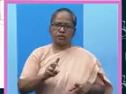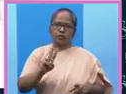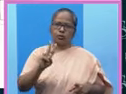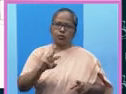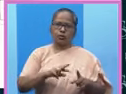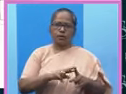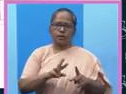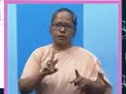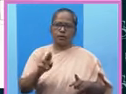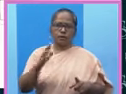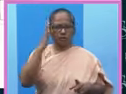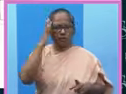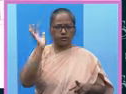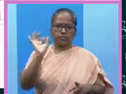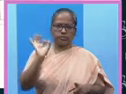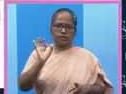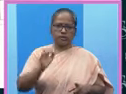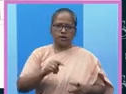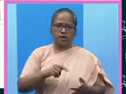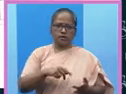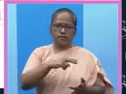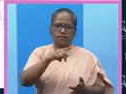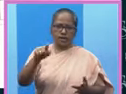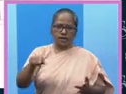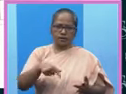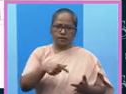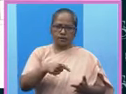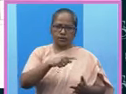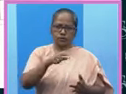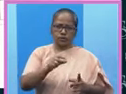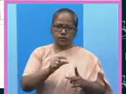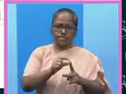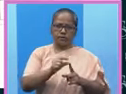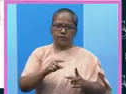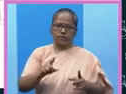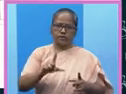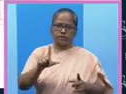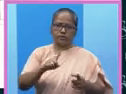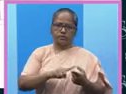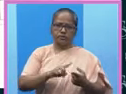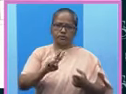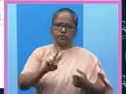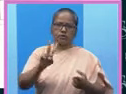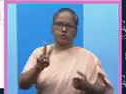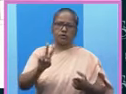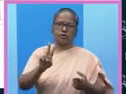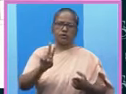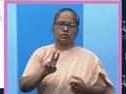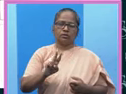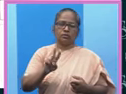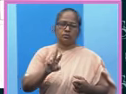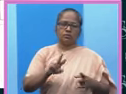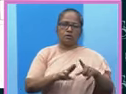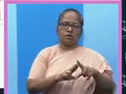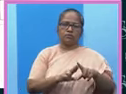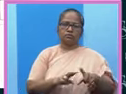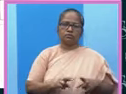2πr. இறுதியாக வட்டக்கோண பகுதியினுடைய சுற்றளவு வேணும்னா அந்த எல் ப்ளஸ் 2r அலகுகள். இப்போ இந்த கிளாஸில்